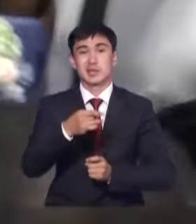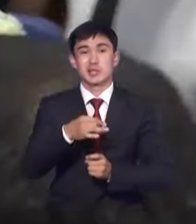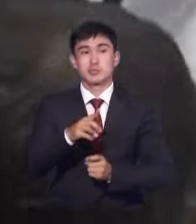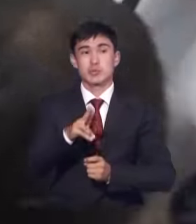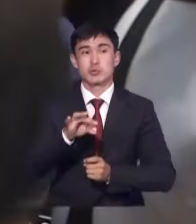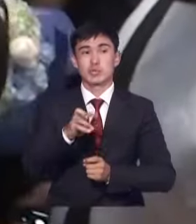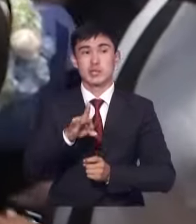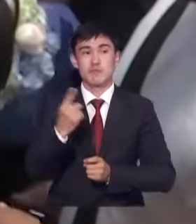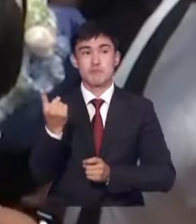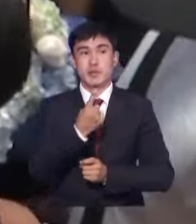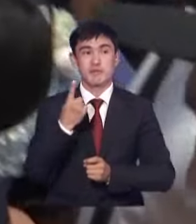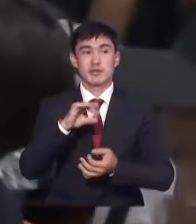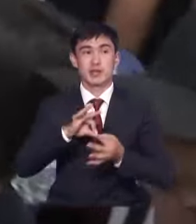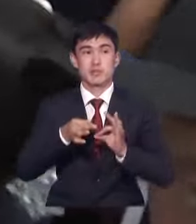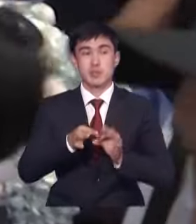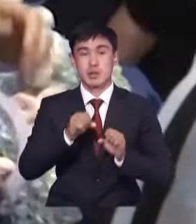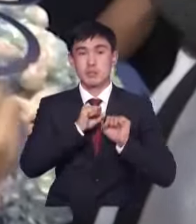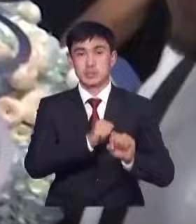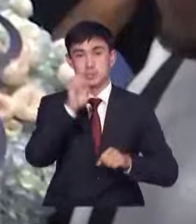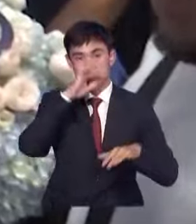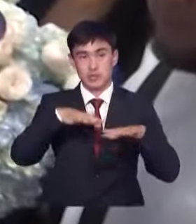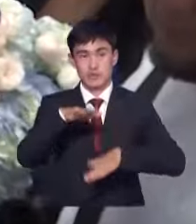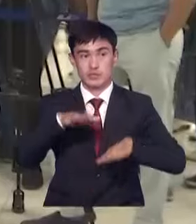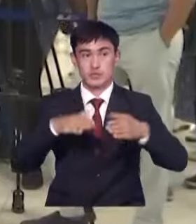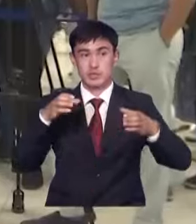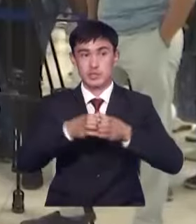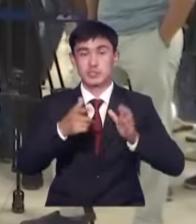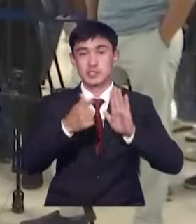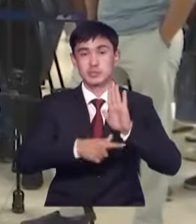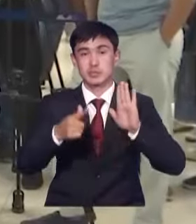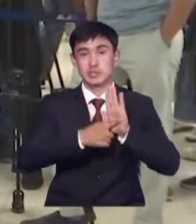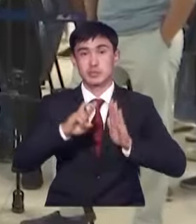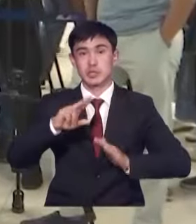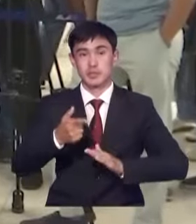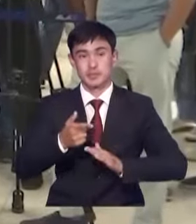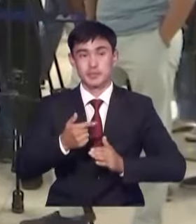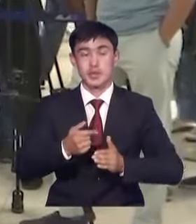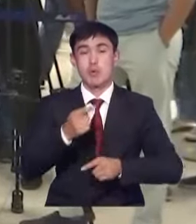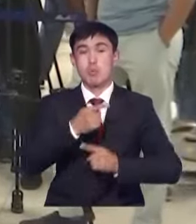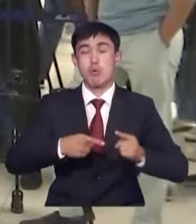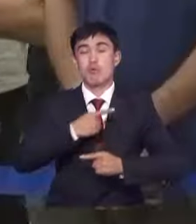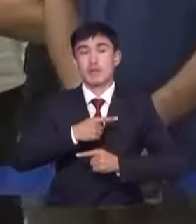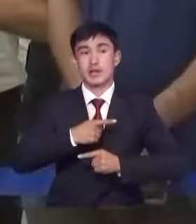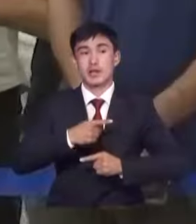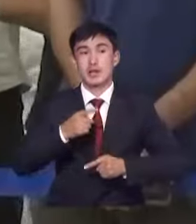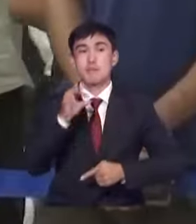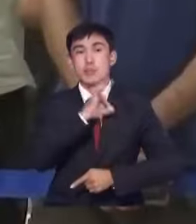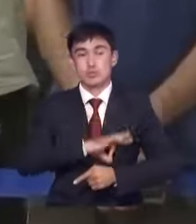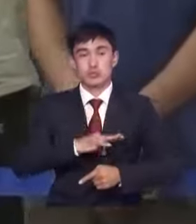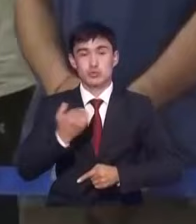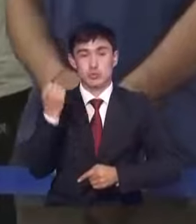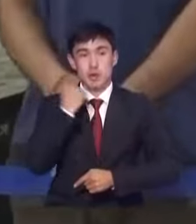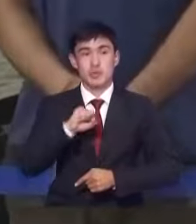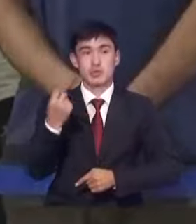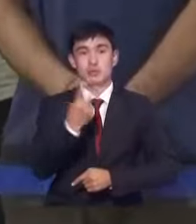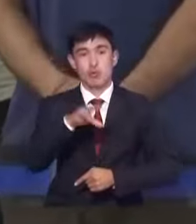Демиу Жадраев впервые на Олимпиаде представлял страну в весовой категории 77 килограммов. В полуфинале с явным преимуществом он